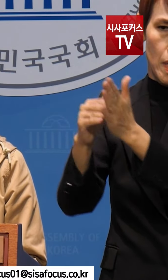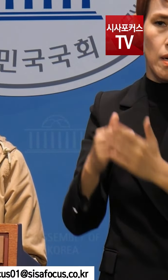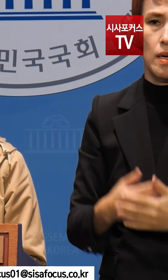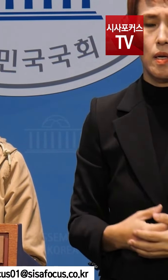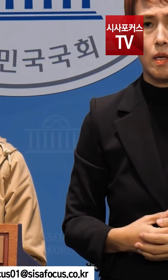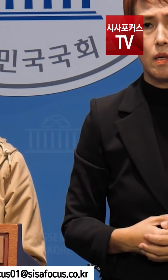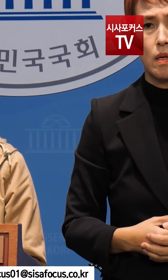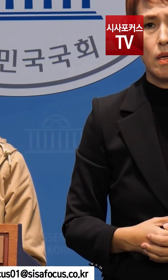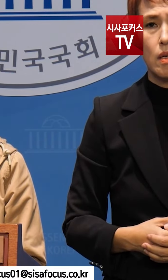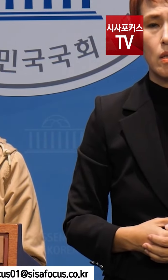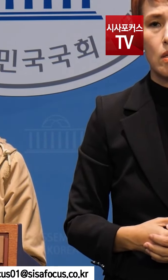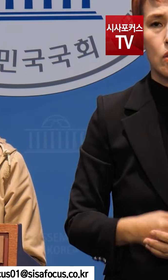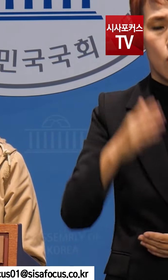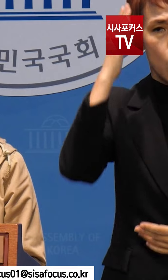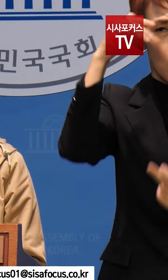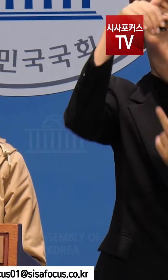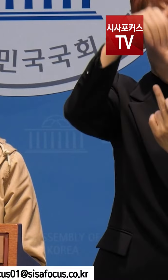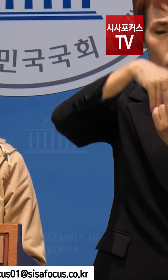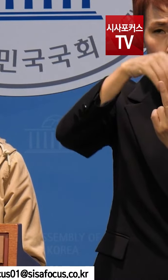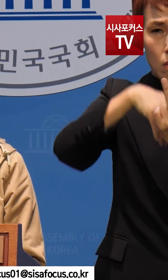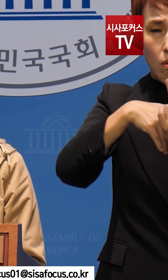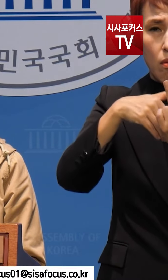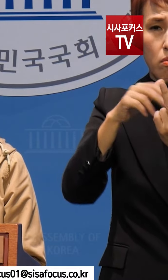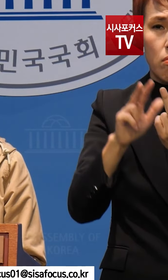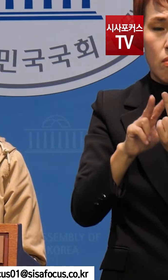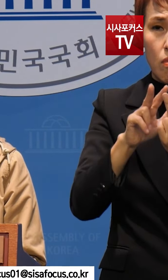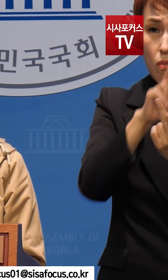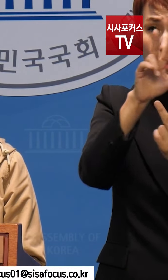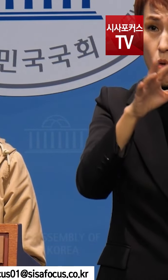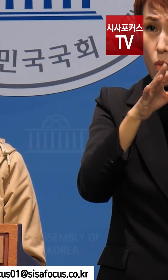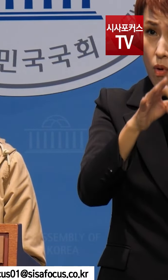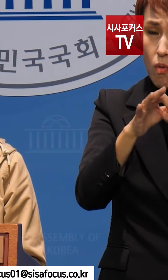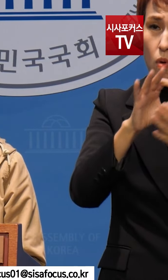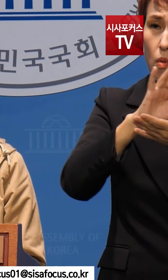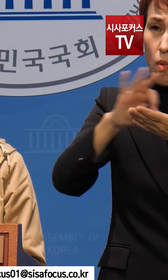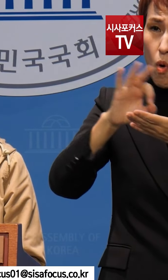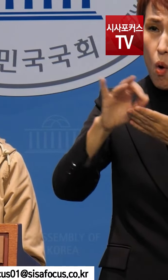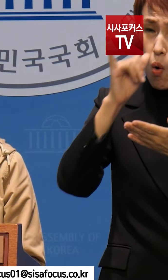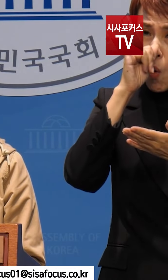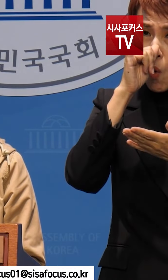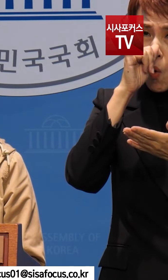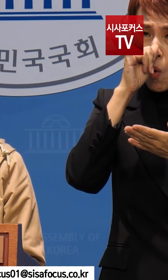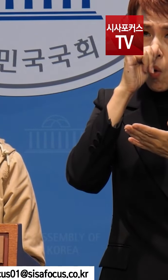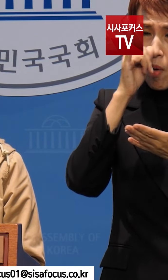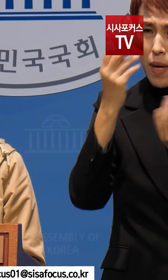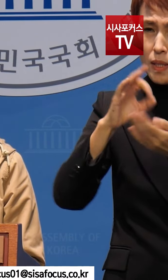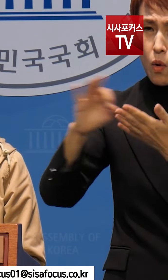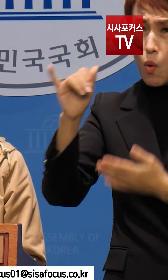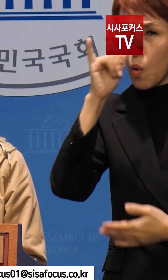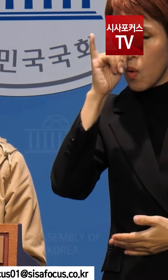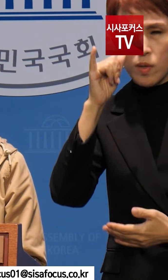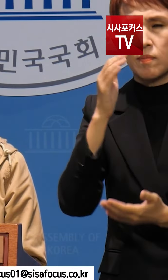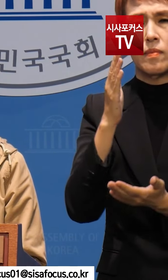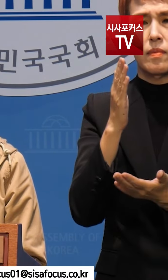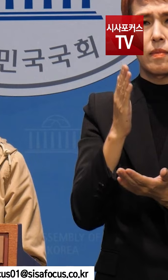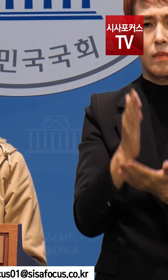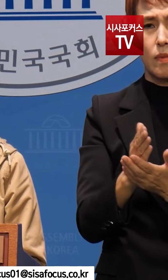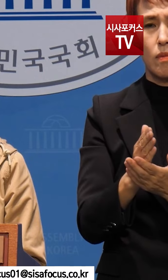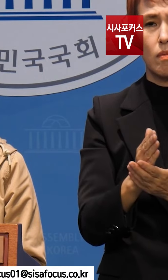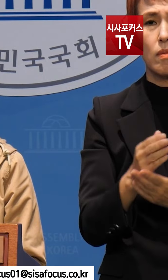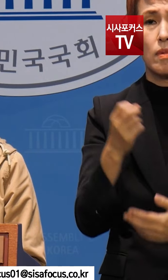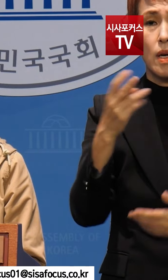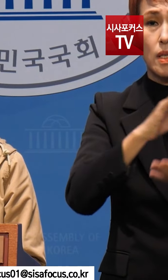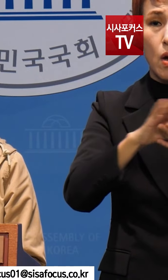위해 화성 요리에 기반한 에너지의 과인과 독점 불평등에서 벗어나 재생 에너지를 통해 인간과